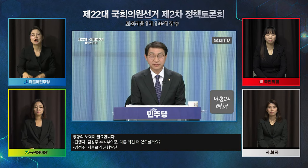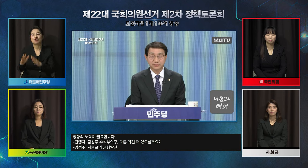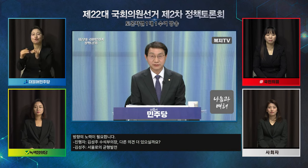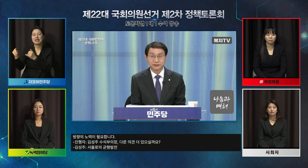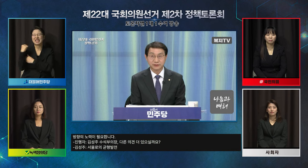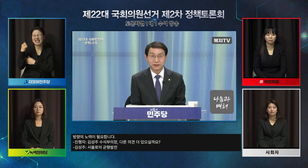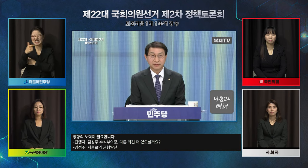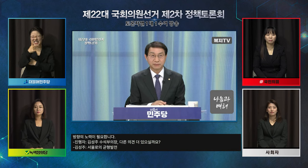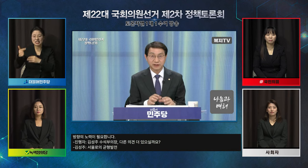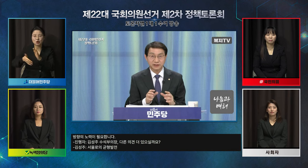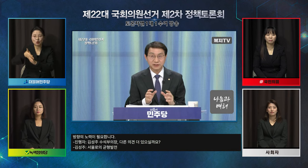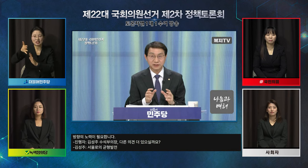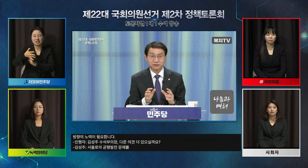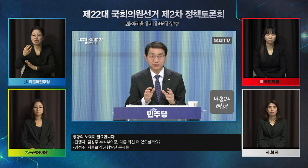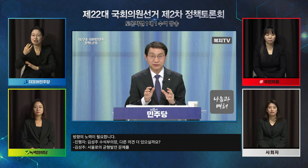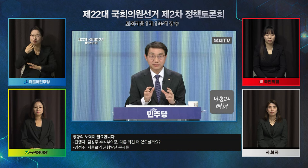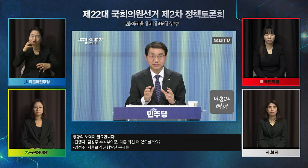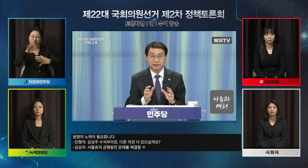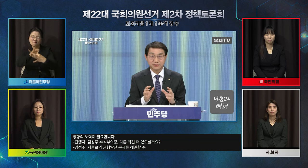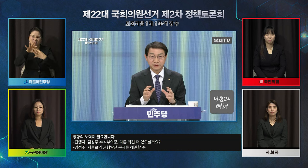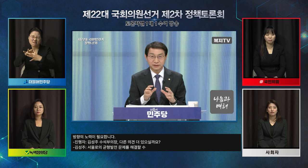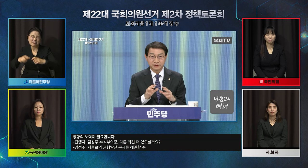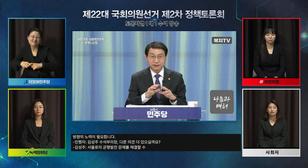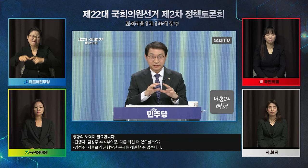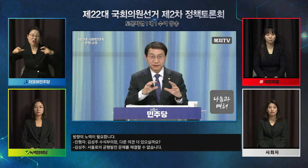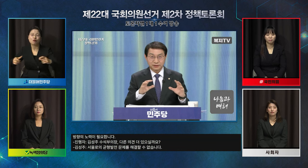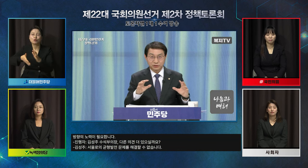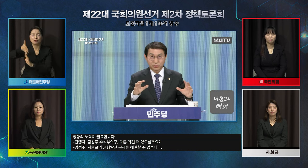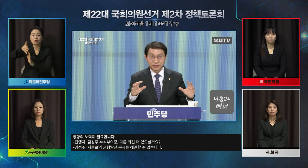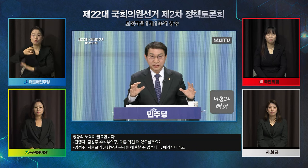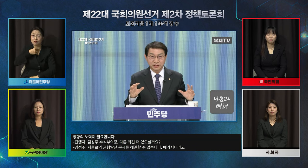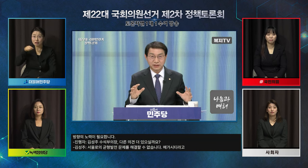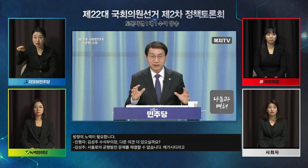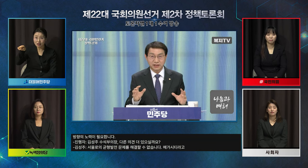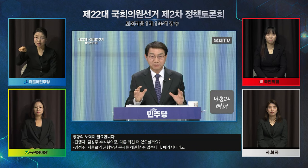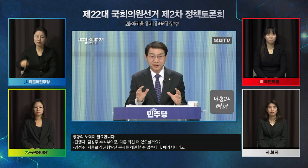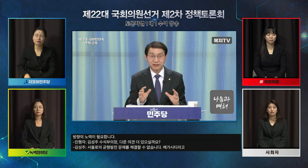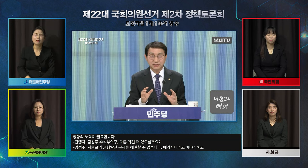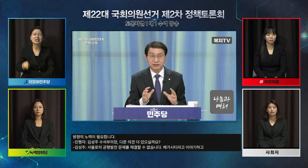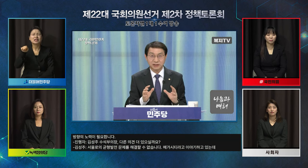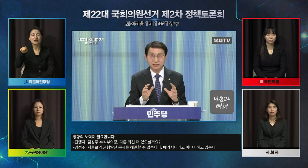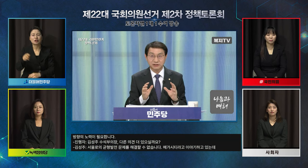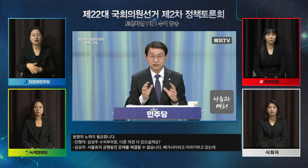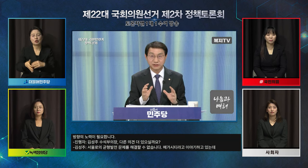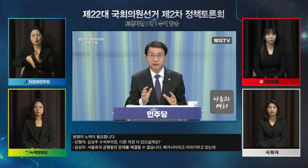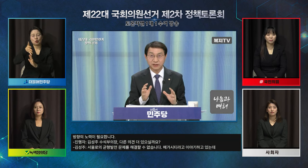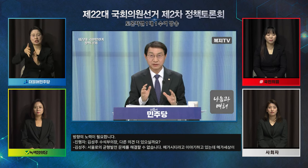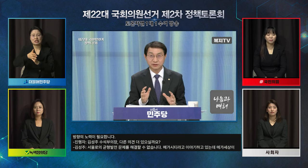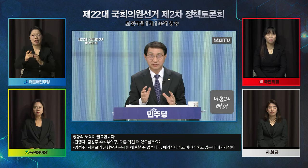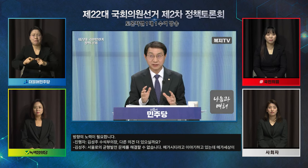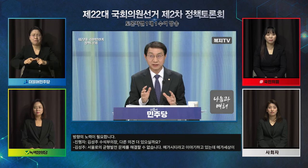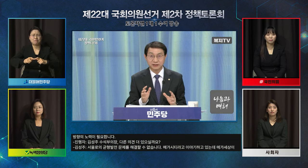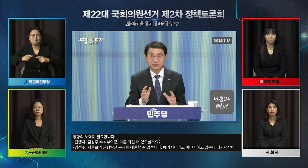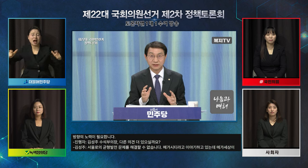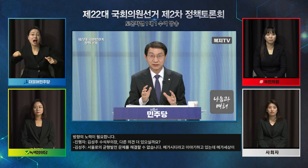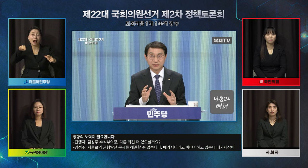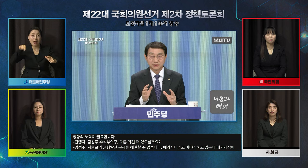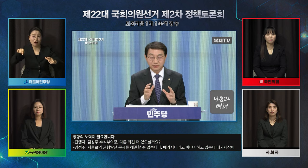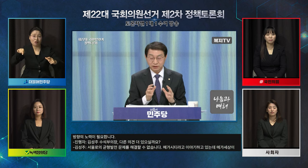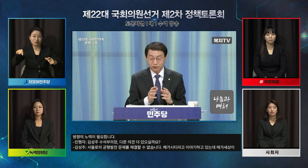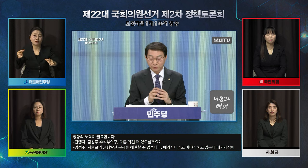하고 있는데요. 메가시티라고 하는 건 도시의 팽창을 전제로 한 것입니다.